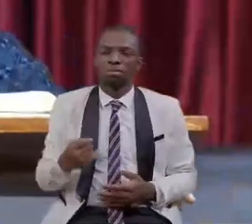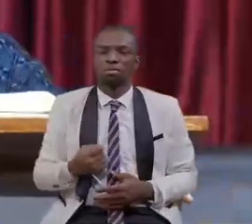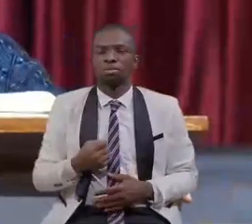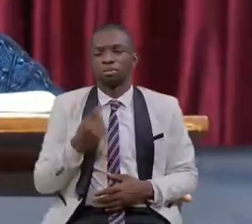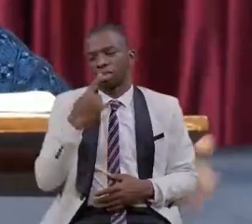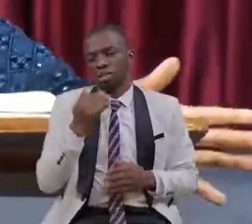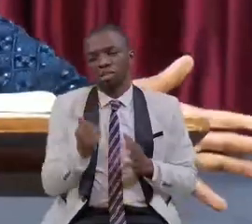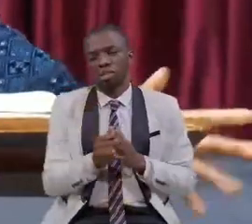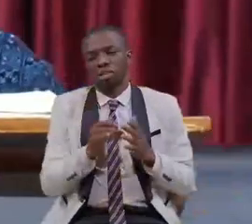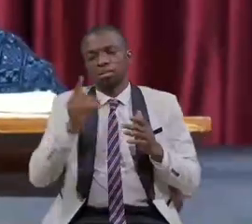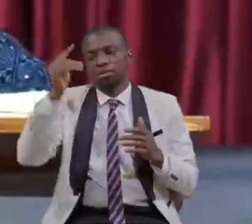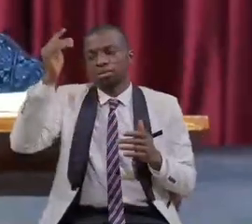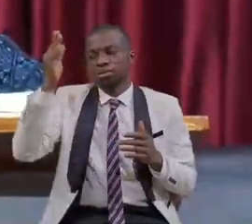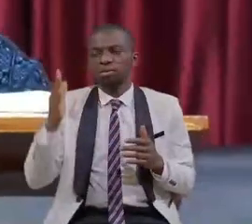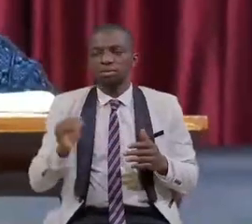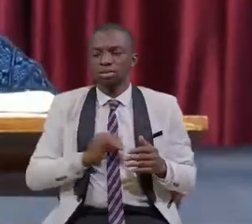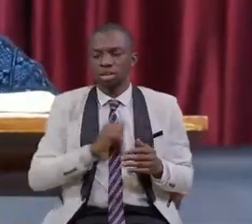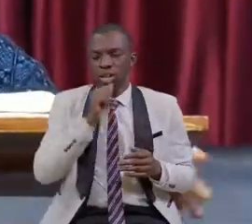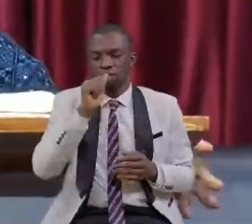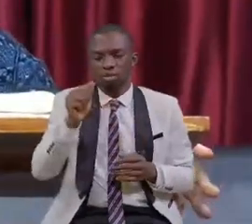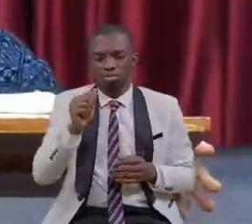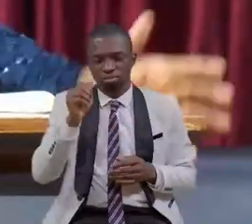ignorant. Je suis aveugle.